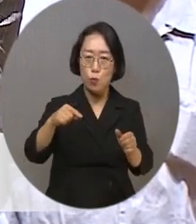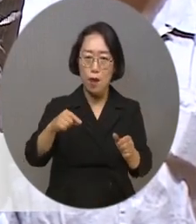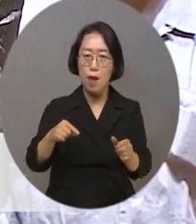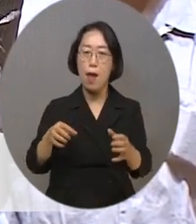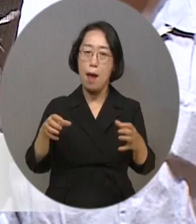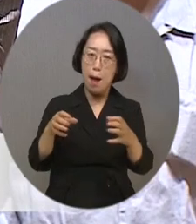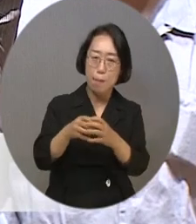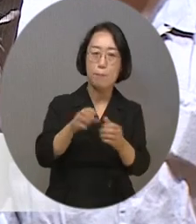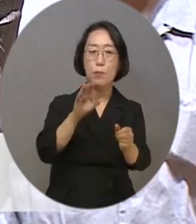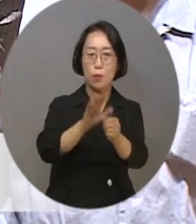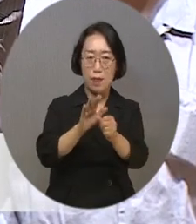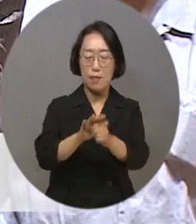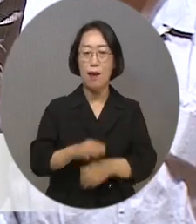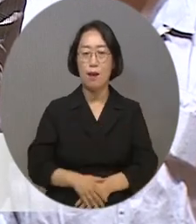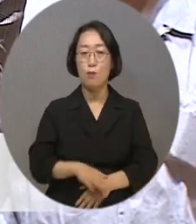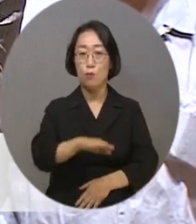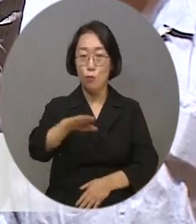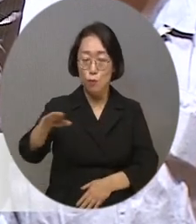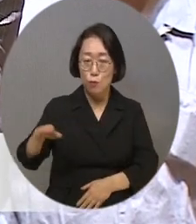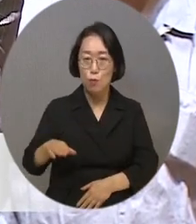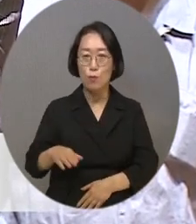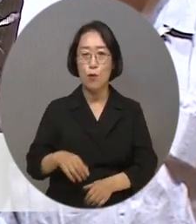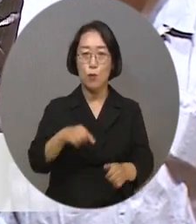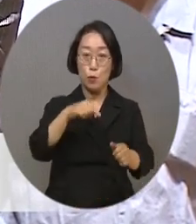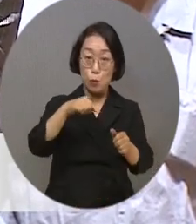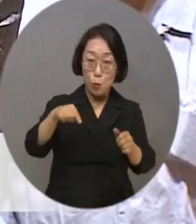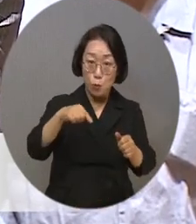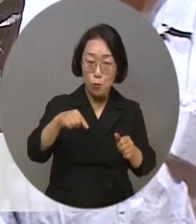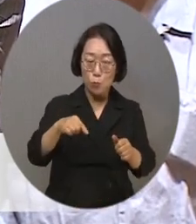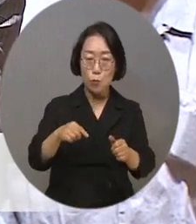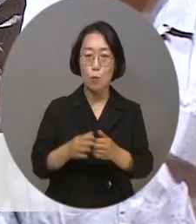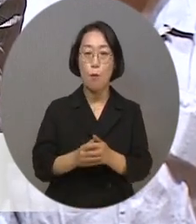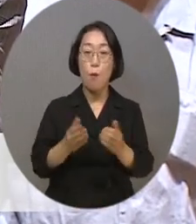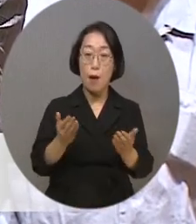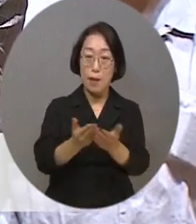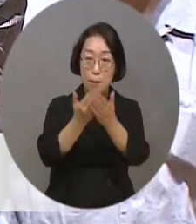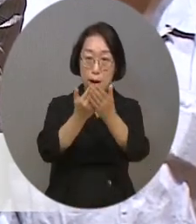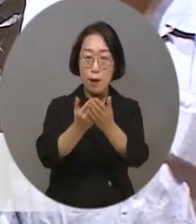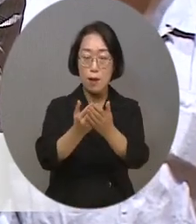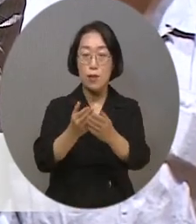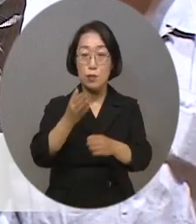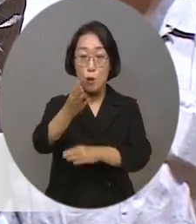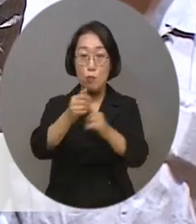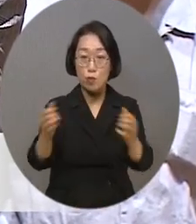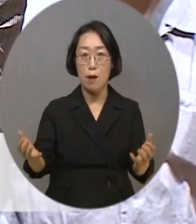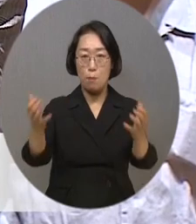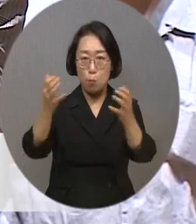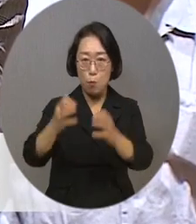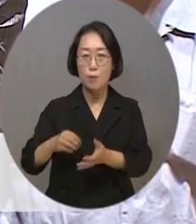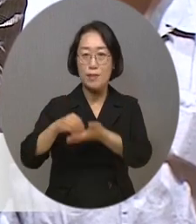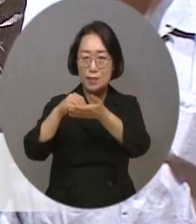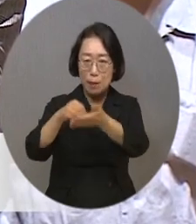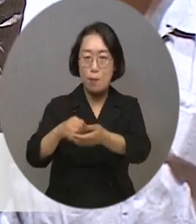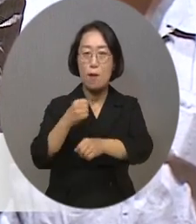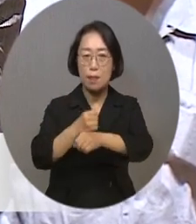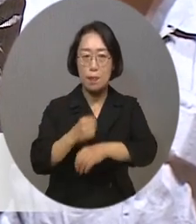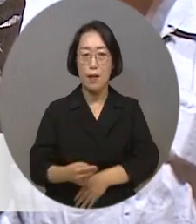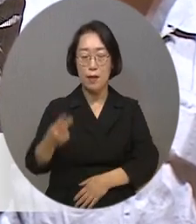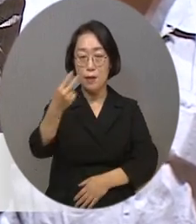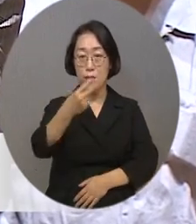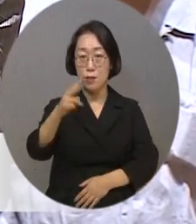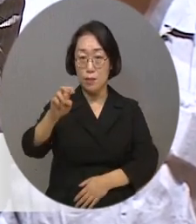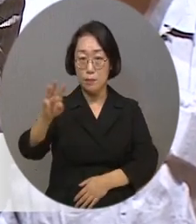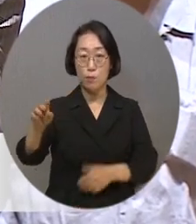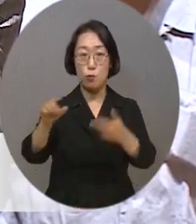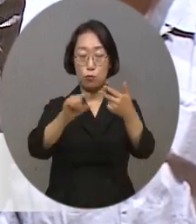협력한다. 하나, 우리는 키오스크 접근성 개발 전문 인력 교육에 적극 참여한다.